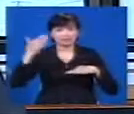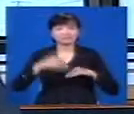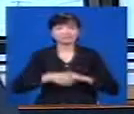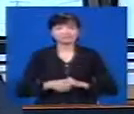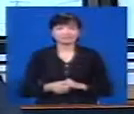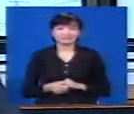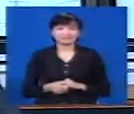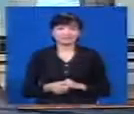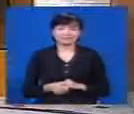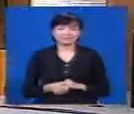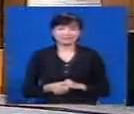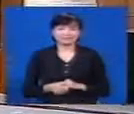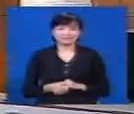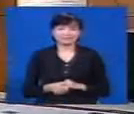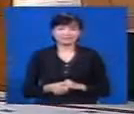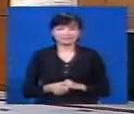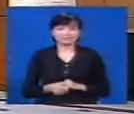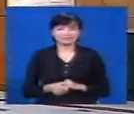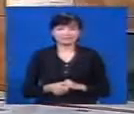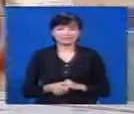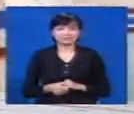อครับ